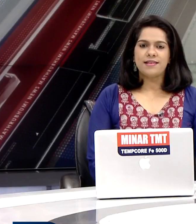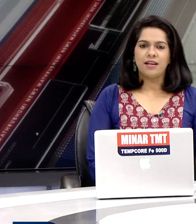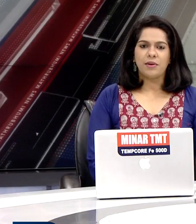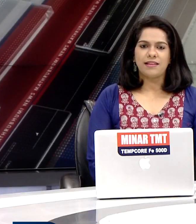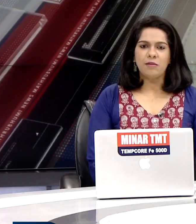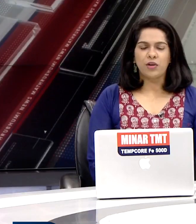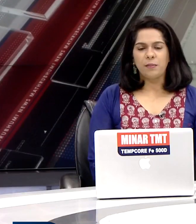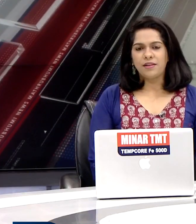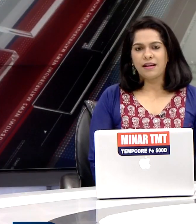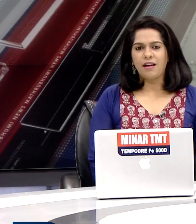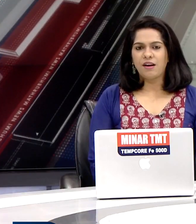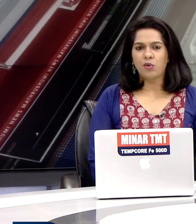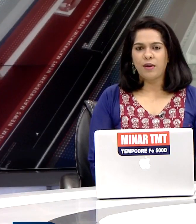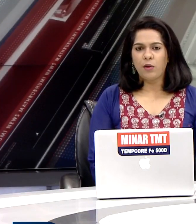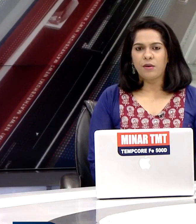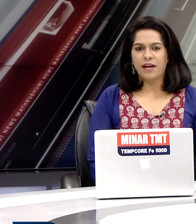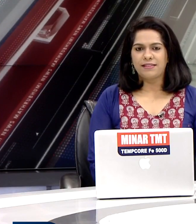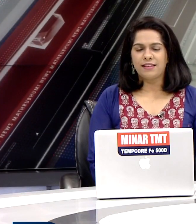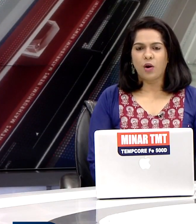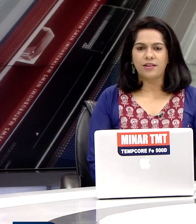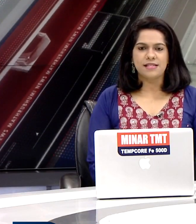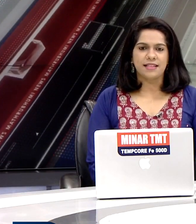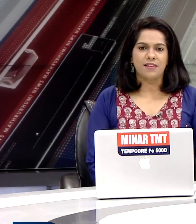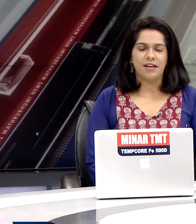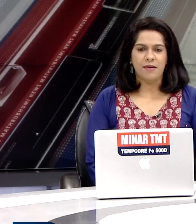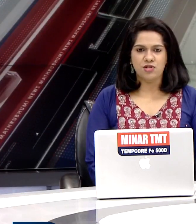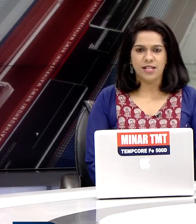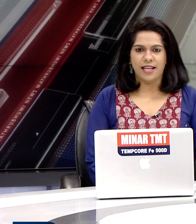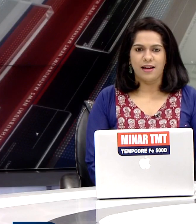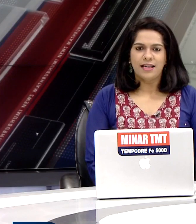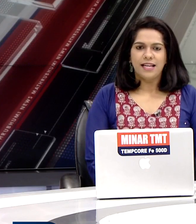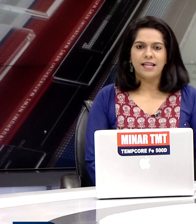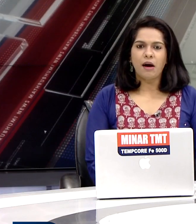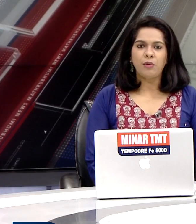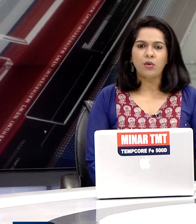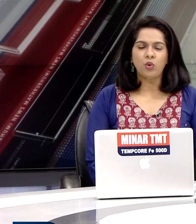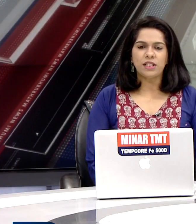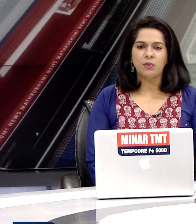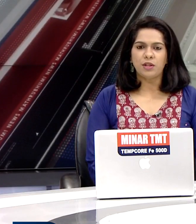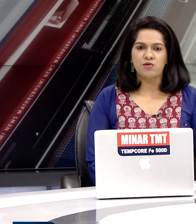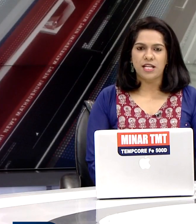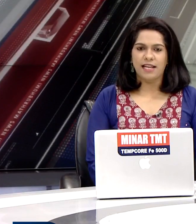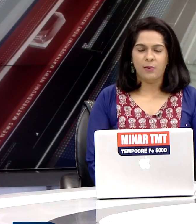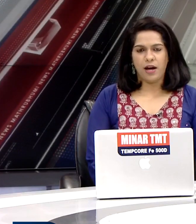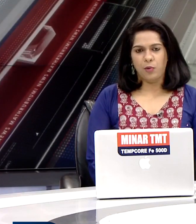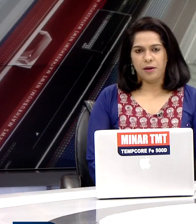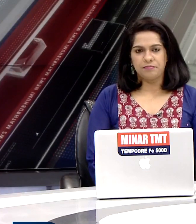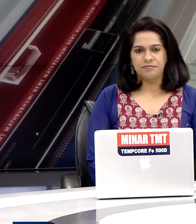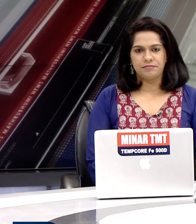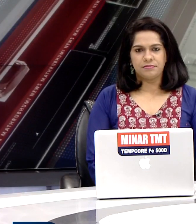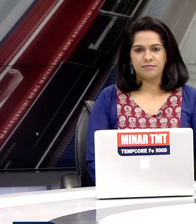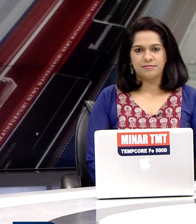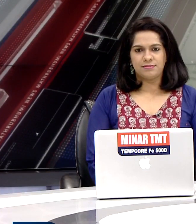കണ്ണൂർ വി സി നിയമനത്തിൽ മുഖ്യമന്ത്രി അധികാര ദുർവിനിയോഗം നടത്തിയെന്ന് കോൺഗ്രസ് നേതാവ് രമേശ് ചെന്നിത്തല. ഇതിന് ഗവർണർ കൂട്ടുനിന്നുവെന്നും ചെന്നിത്തലയുടെ